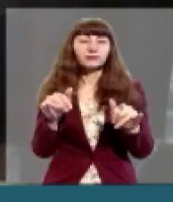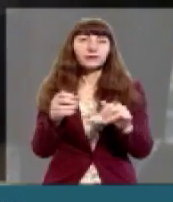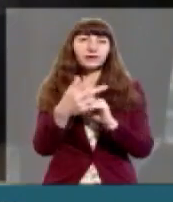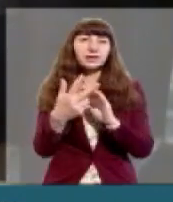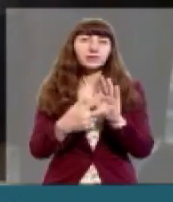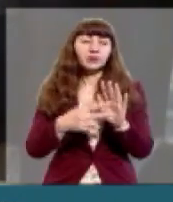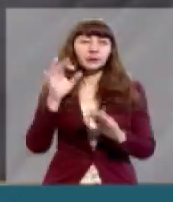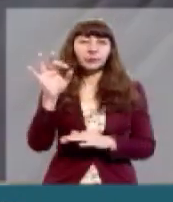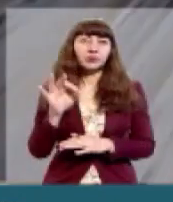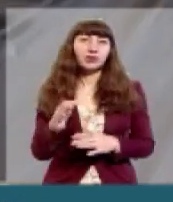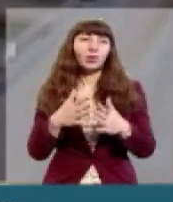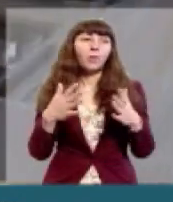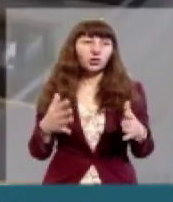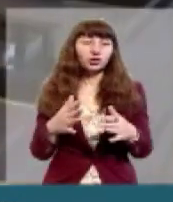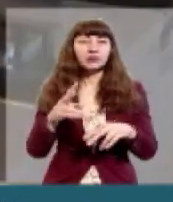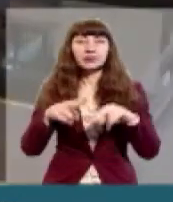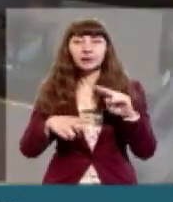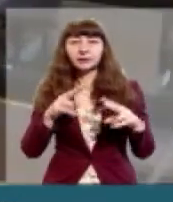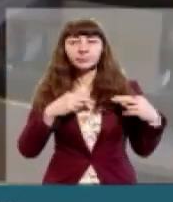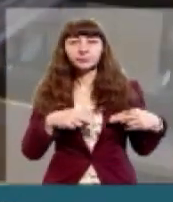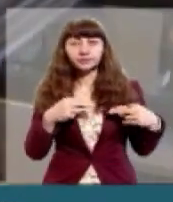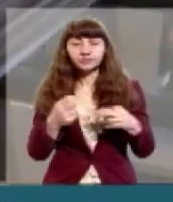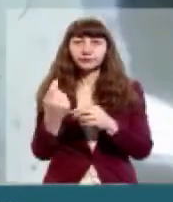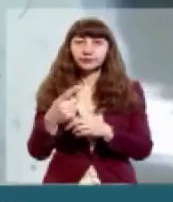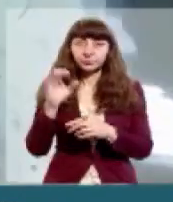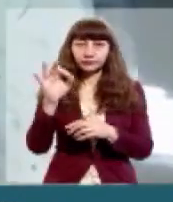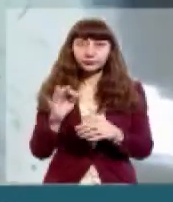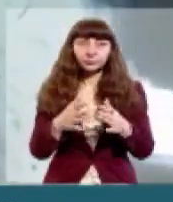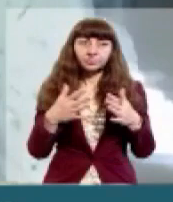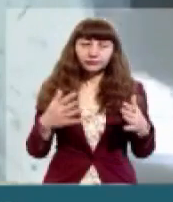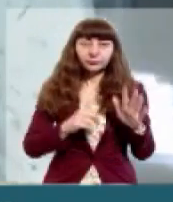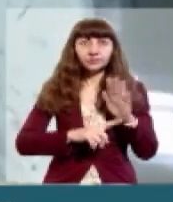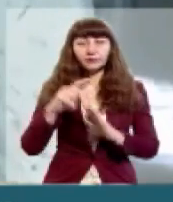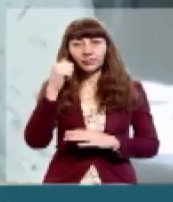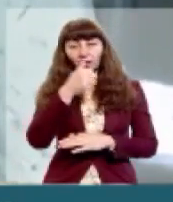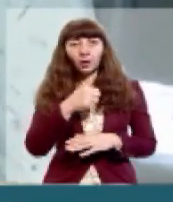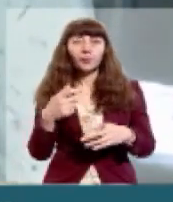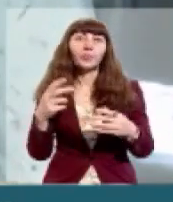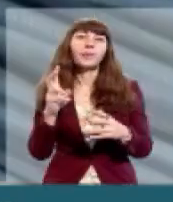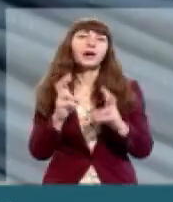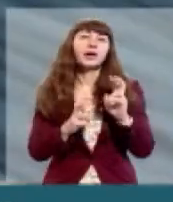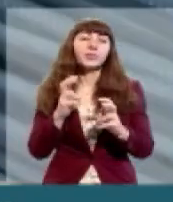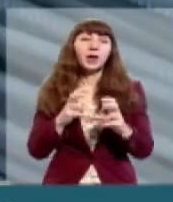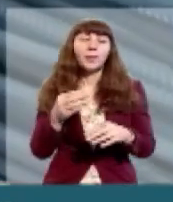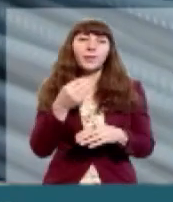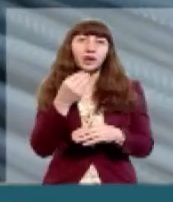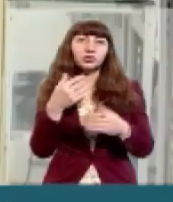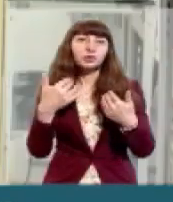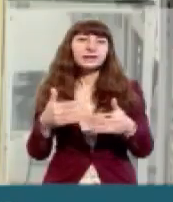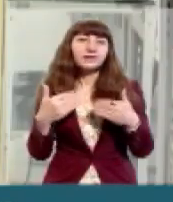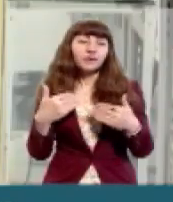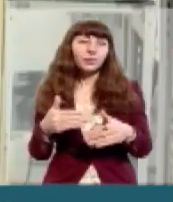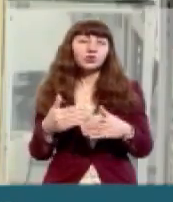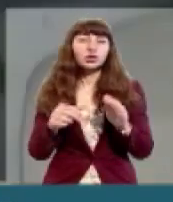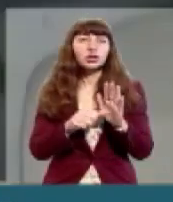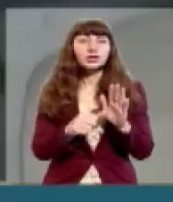на 18%. Строительные работы на 11%. С начала года промышленными предприятиями выпущена продукции